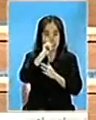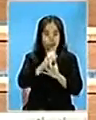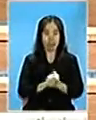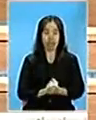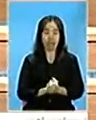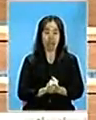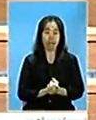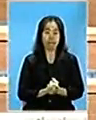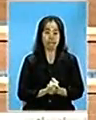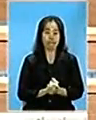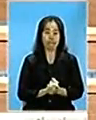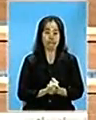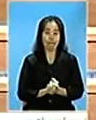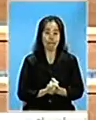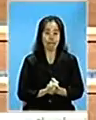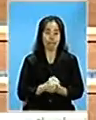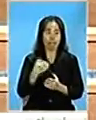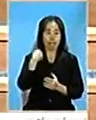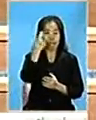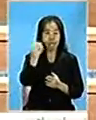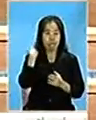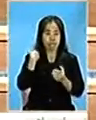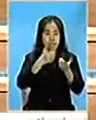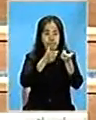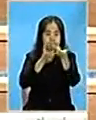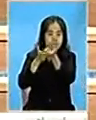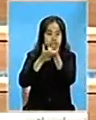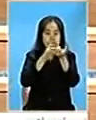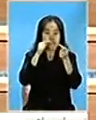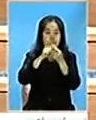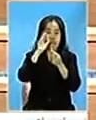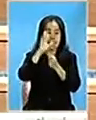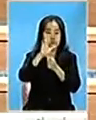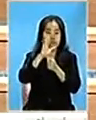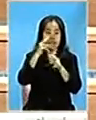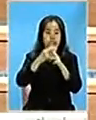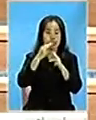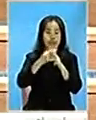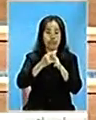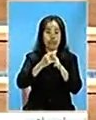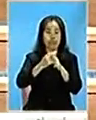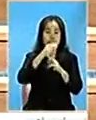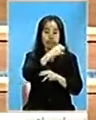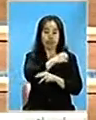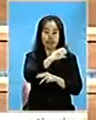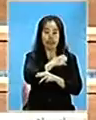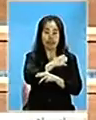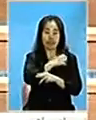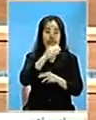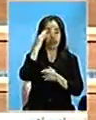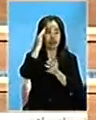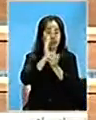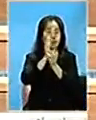คนที่ลั่นกระสุนสังหารพลตรีขัตติยะสวัสดิผล